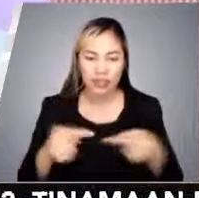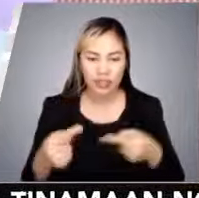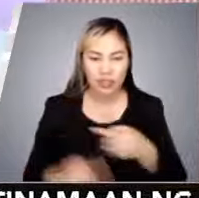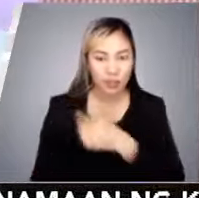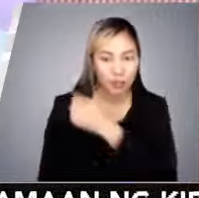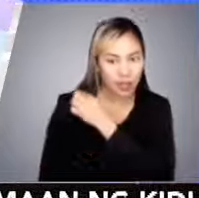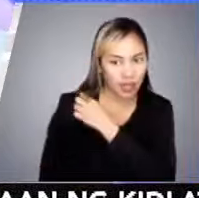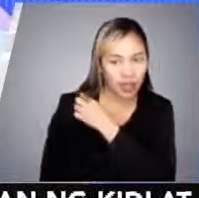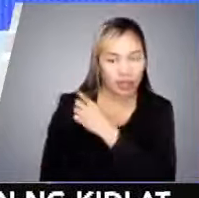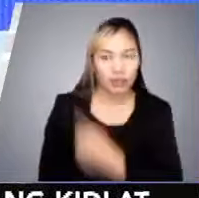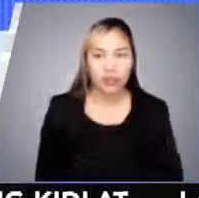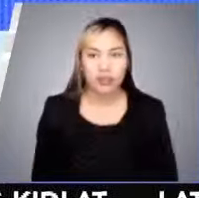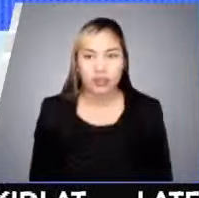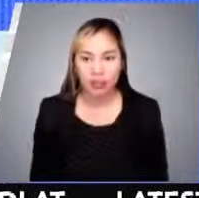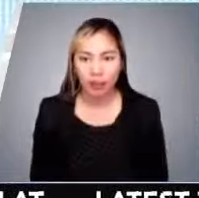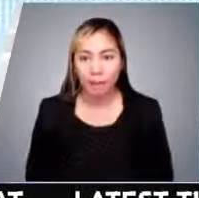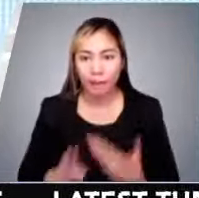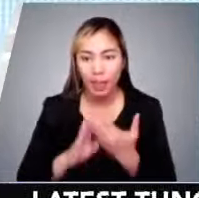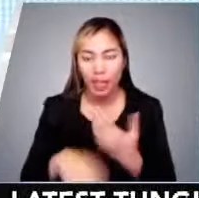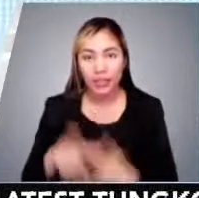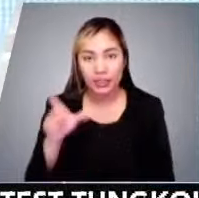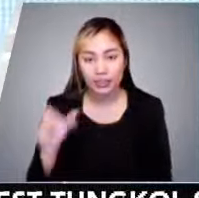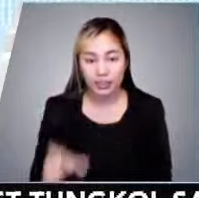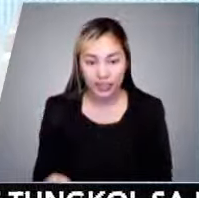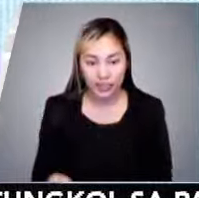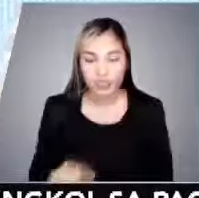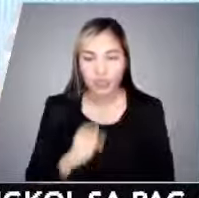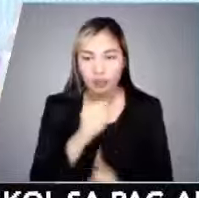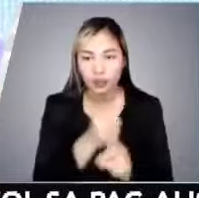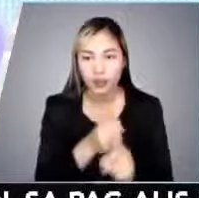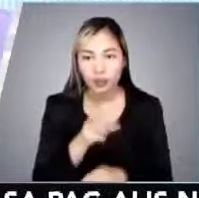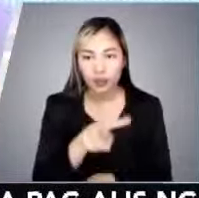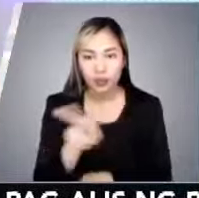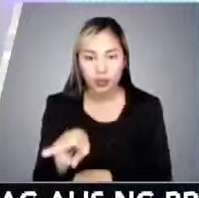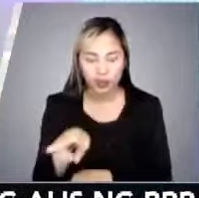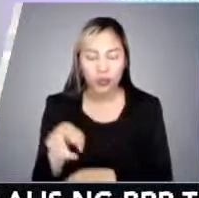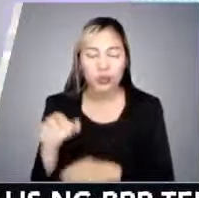siyang bumalik sa Italy sa September 22 para doon magpagaling.